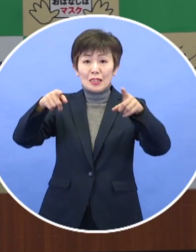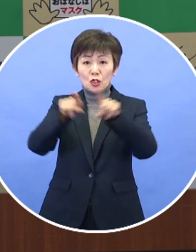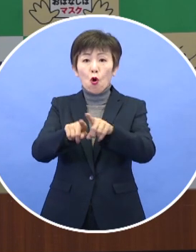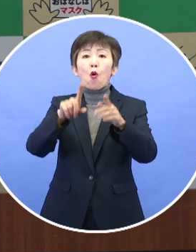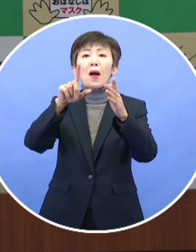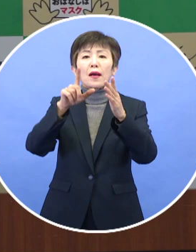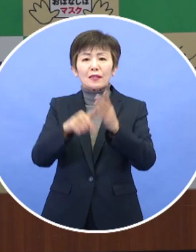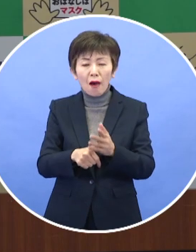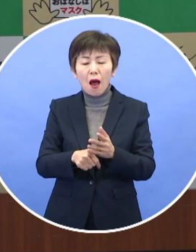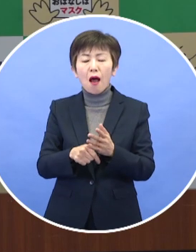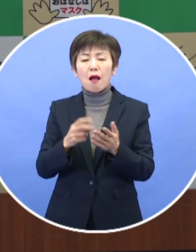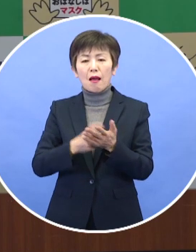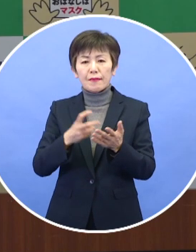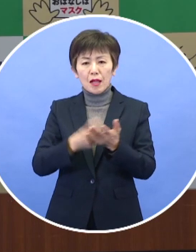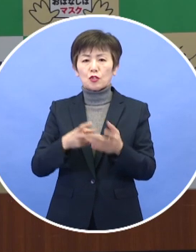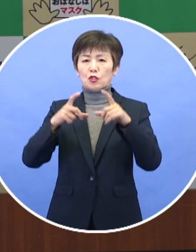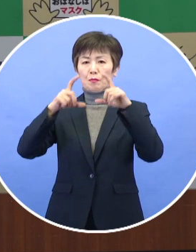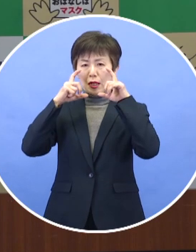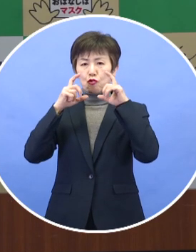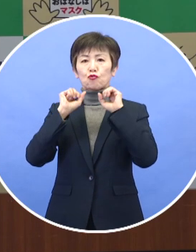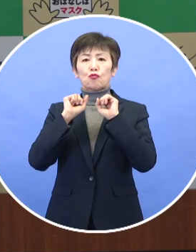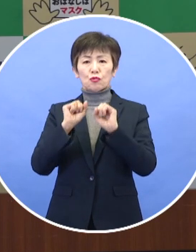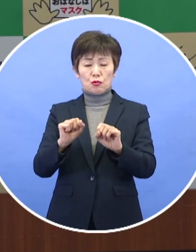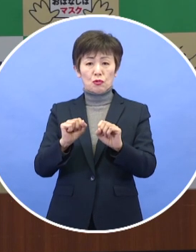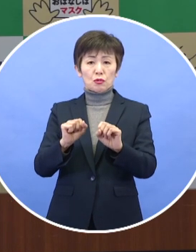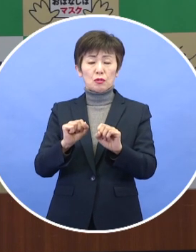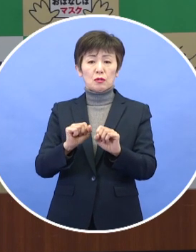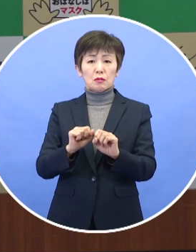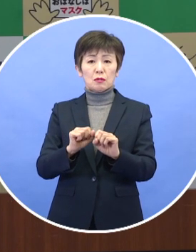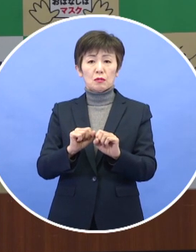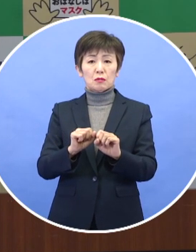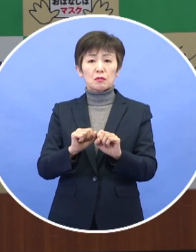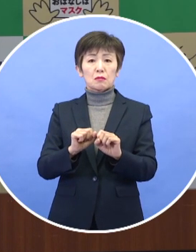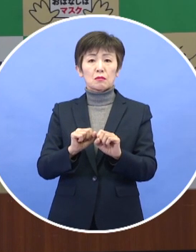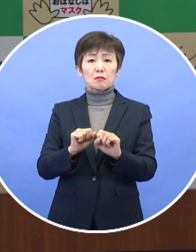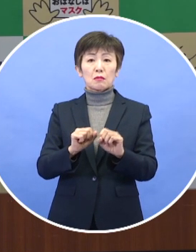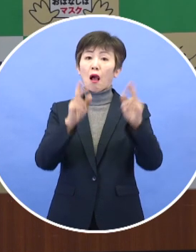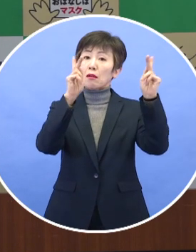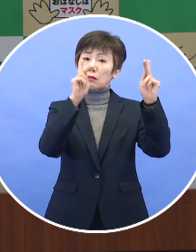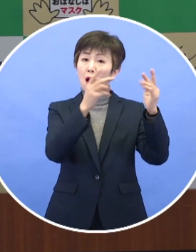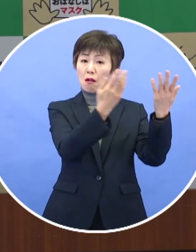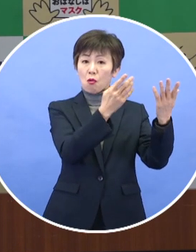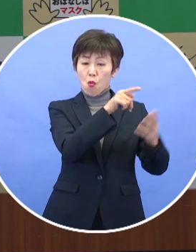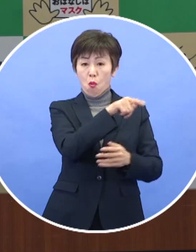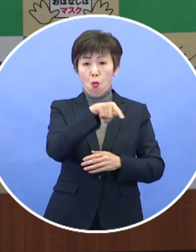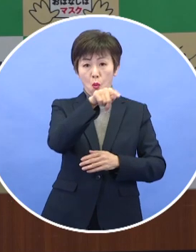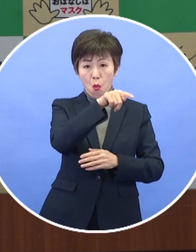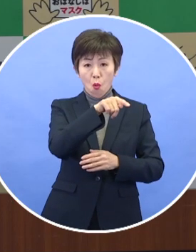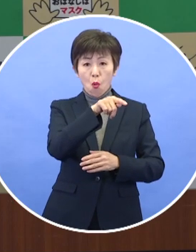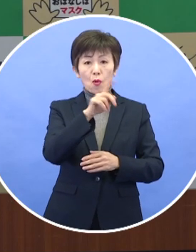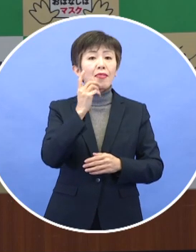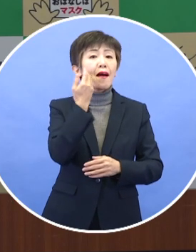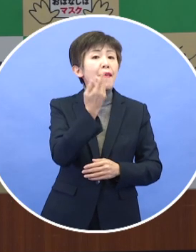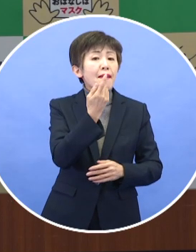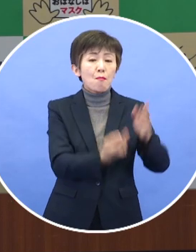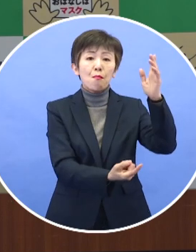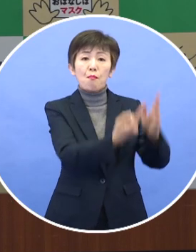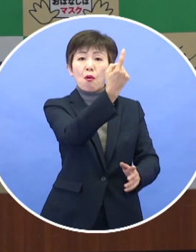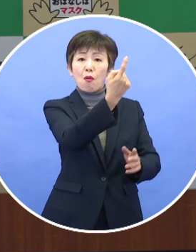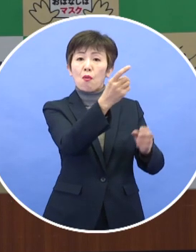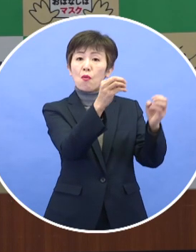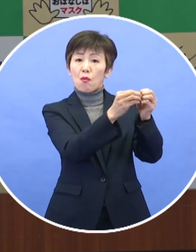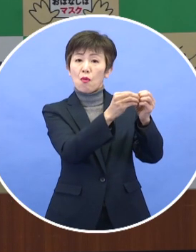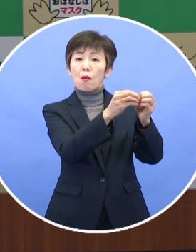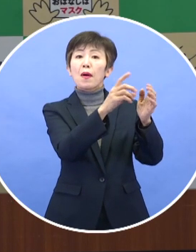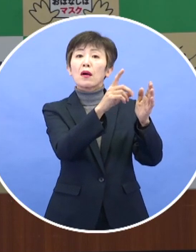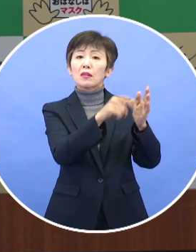しているとか、それからたまにですね、会社とか学校で誰か発症したというような場合